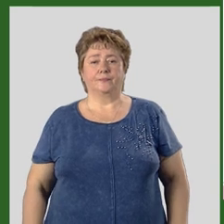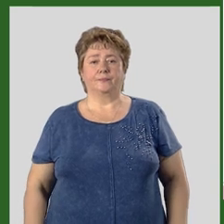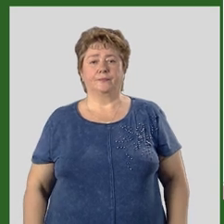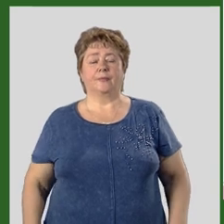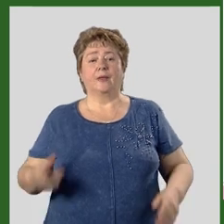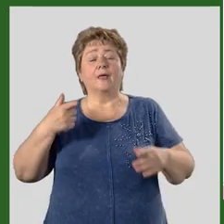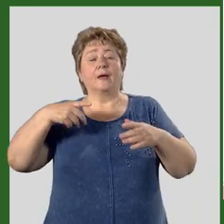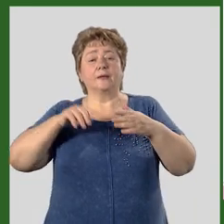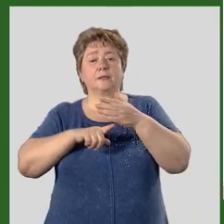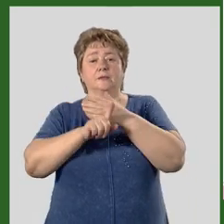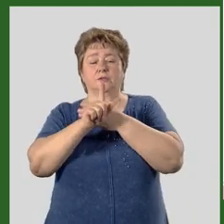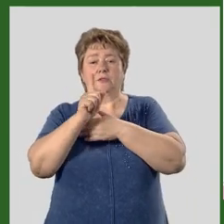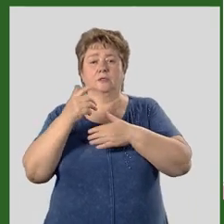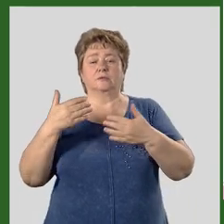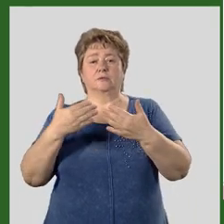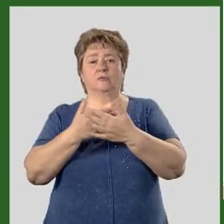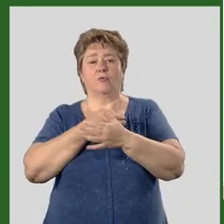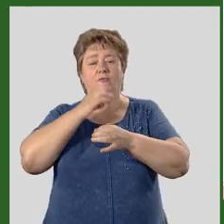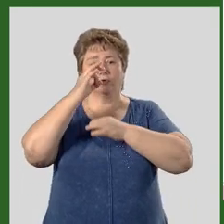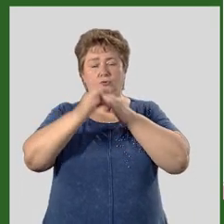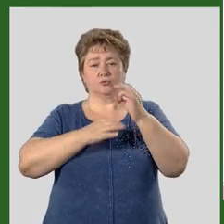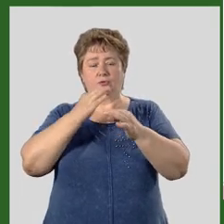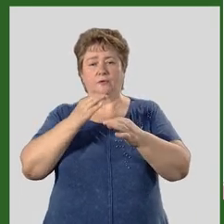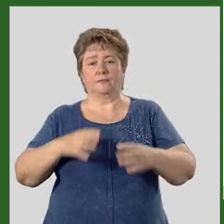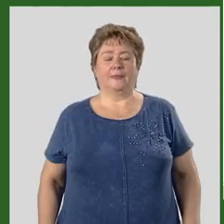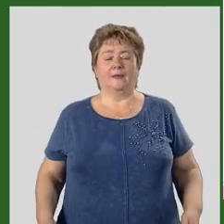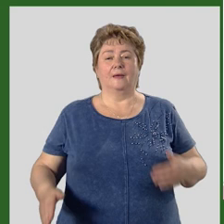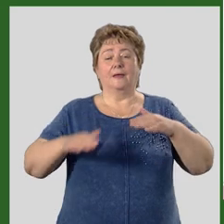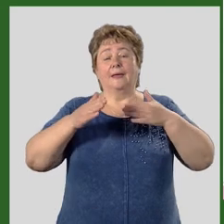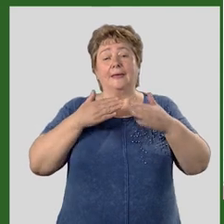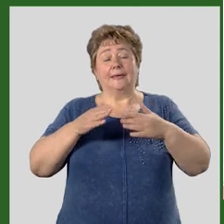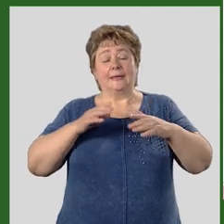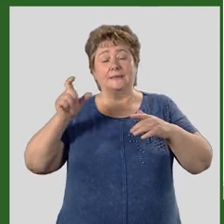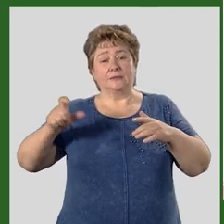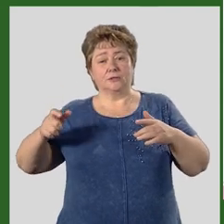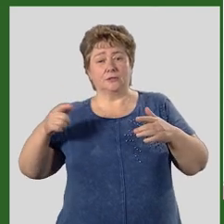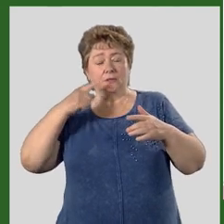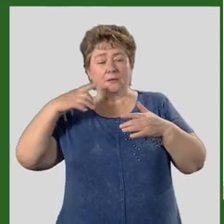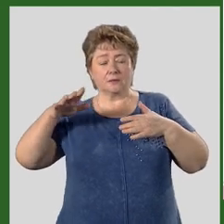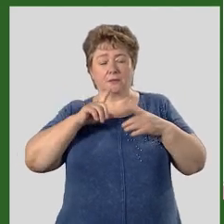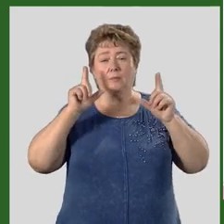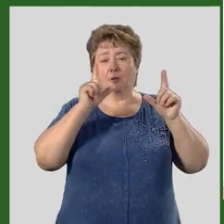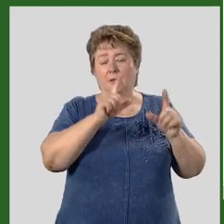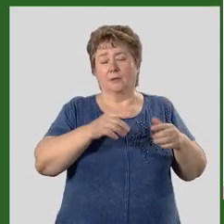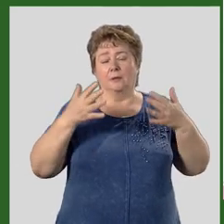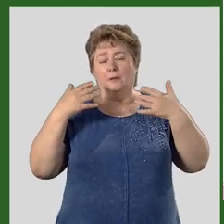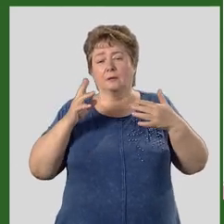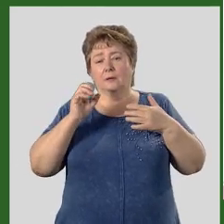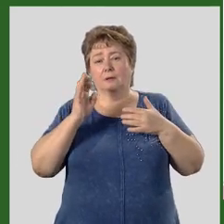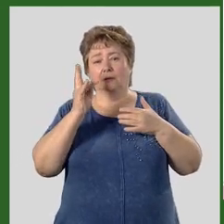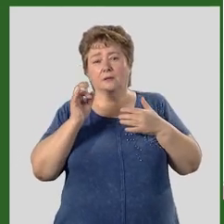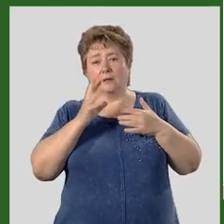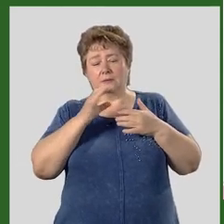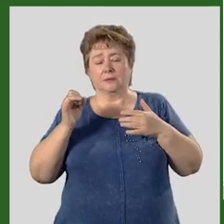где начинаются новые сутки. Если житель Кыргызстана поедет отдыхать на